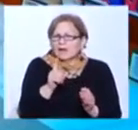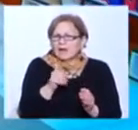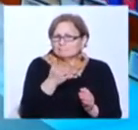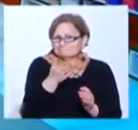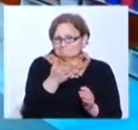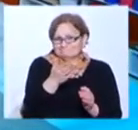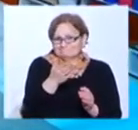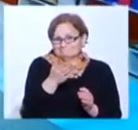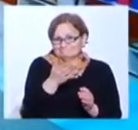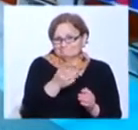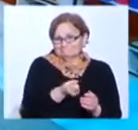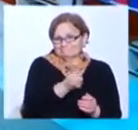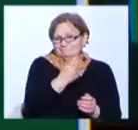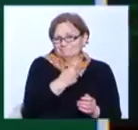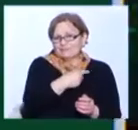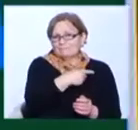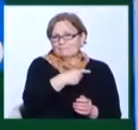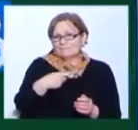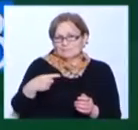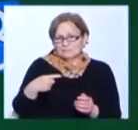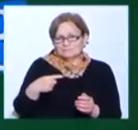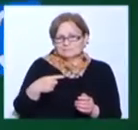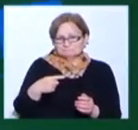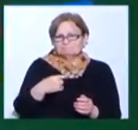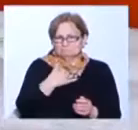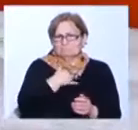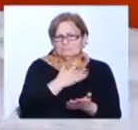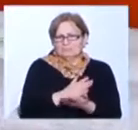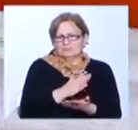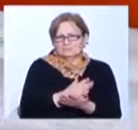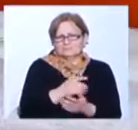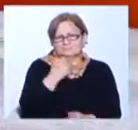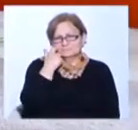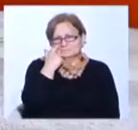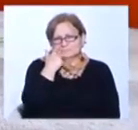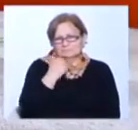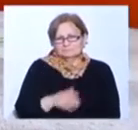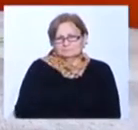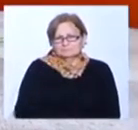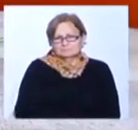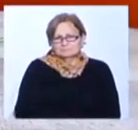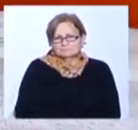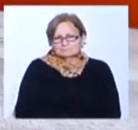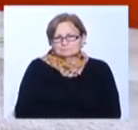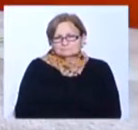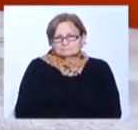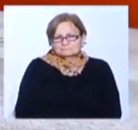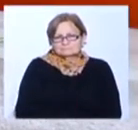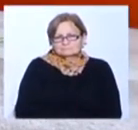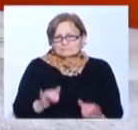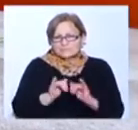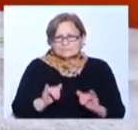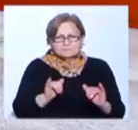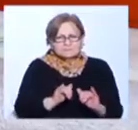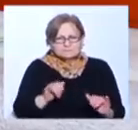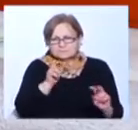უნდა გამოკლების ნიშანი, მეც მაქვს ასეთი. ვაიმე, სად